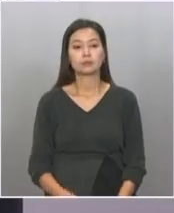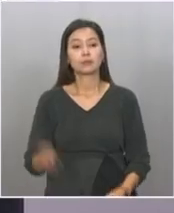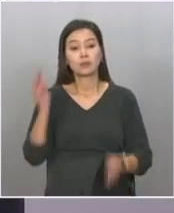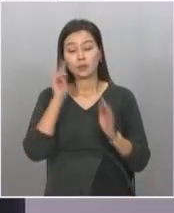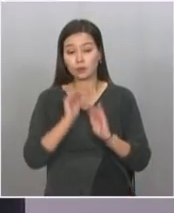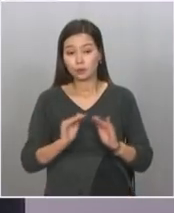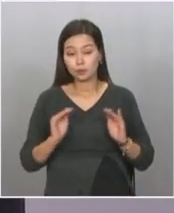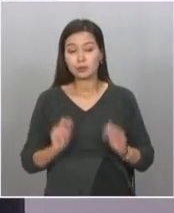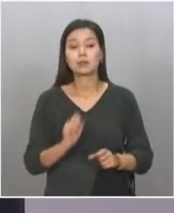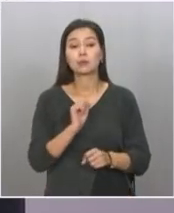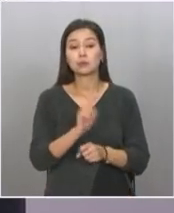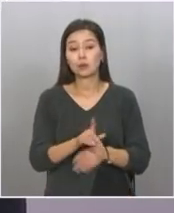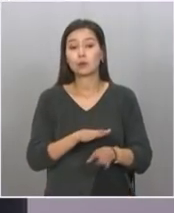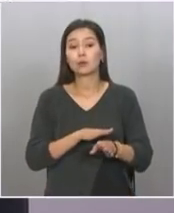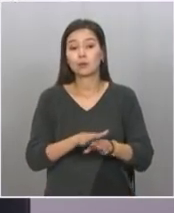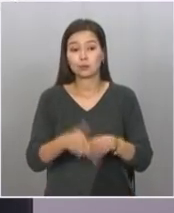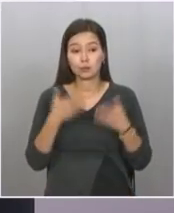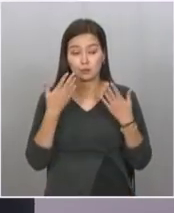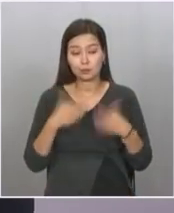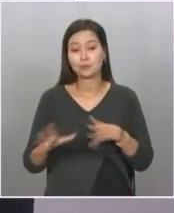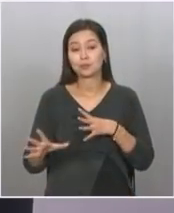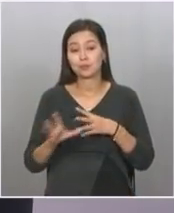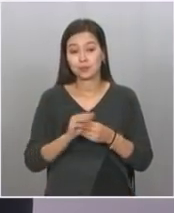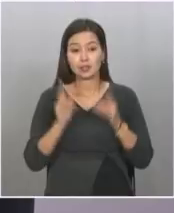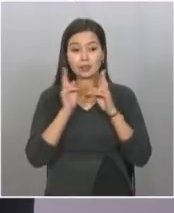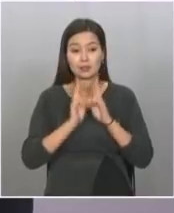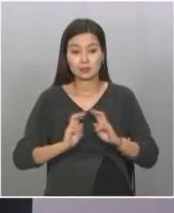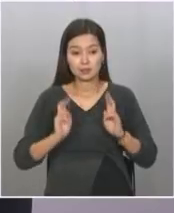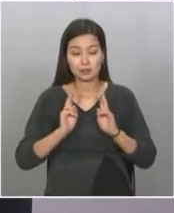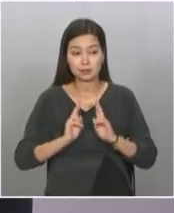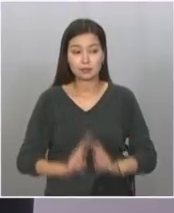Оқушылар, тапсырманы орындап болсаңыздар, бірге тексерейік.